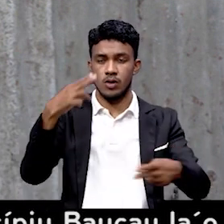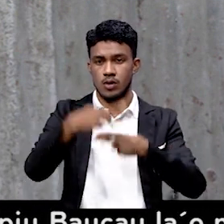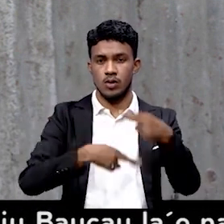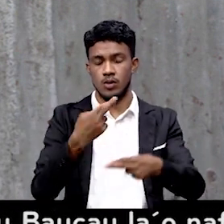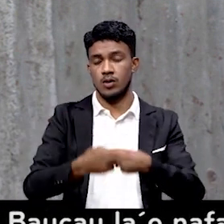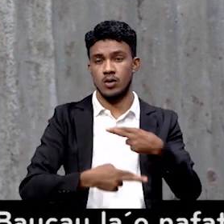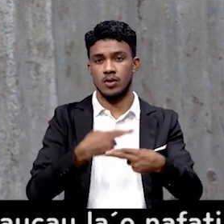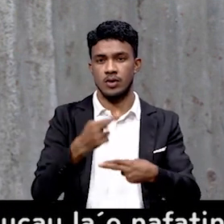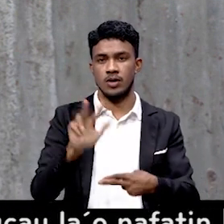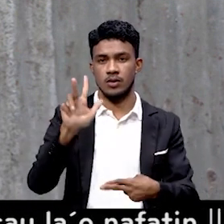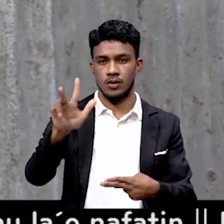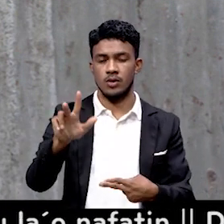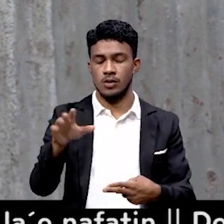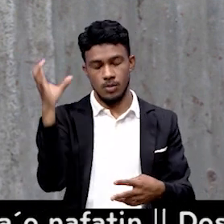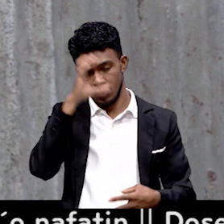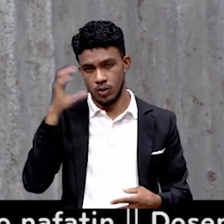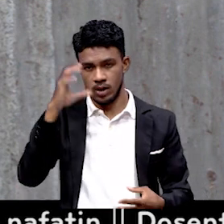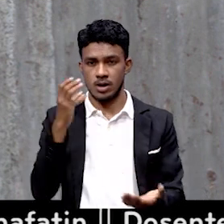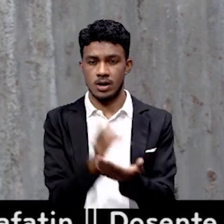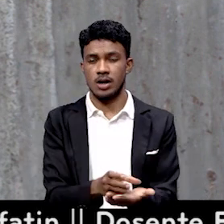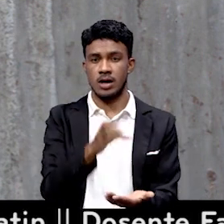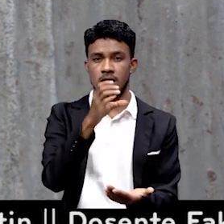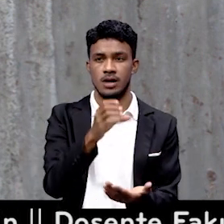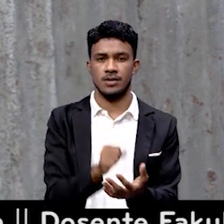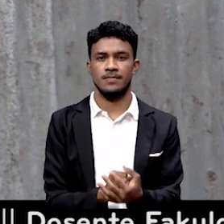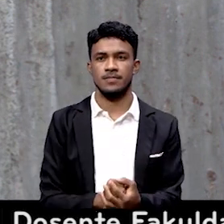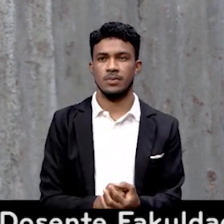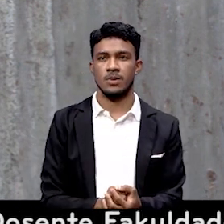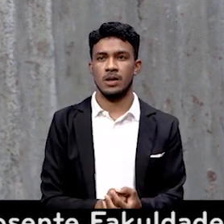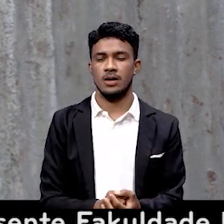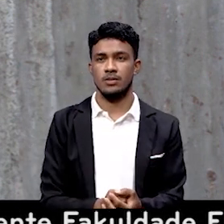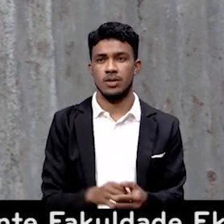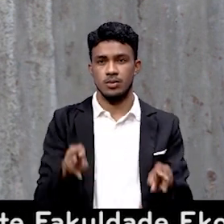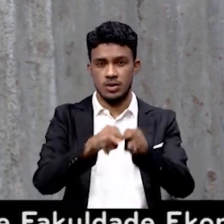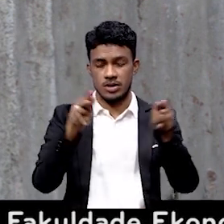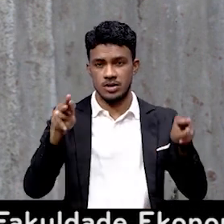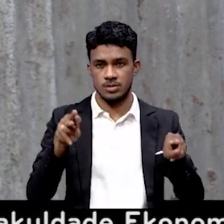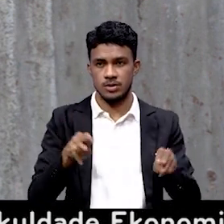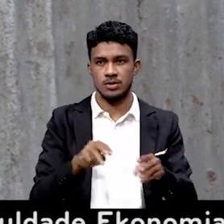azura anta hau buka tiga kalian di distrik tu